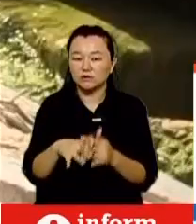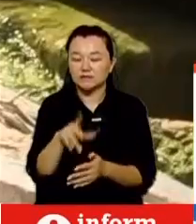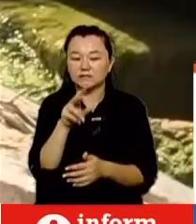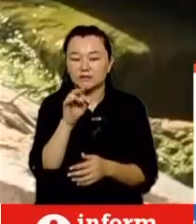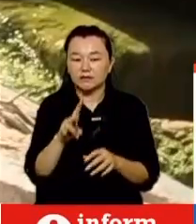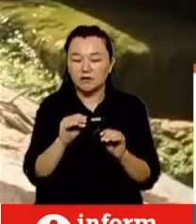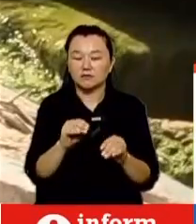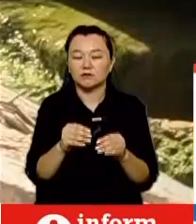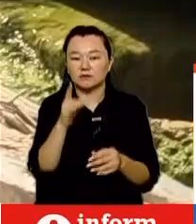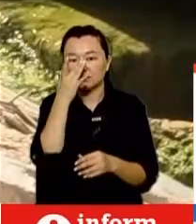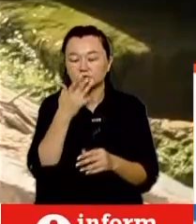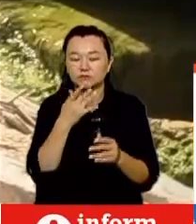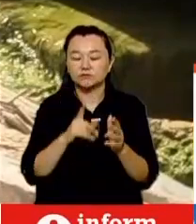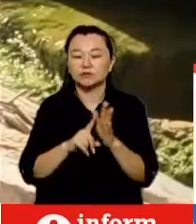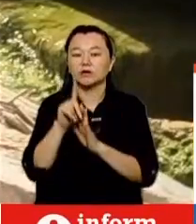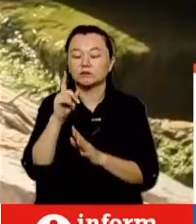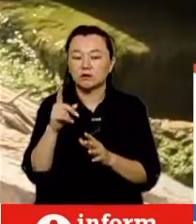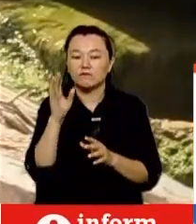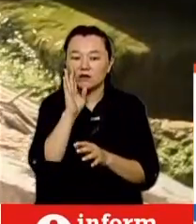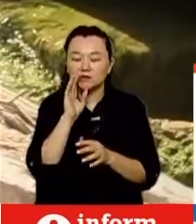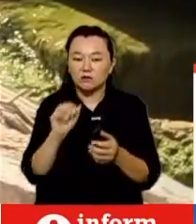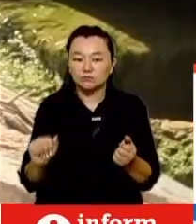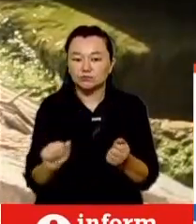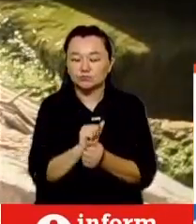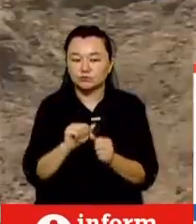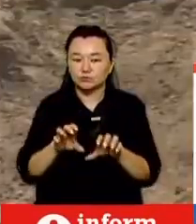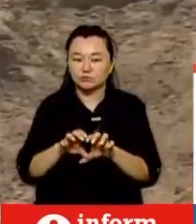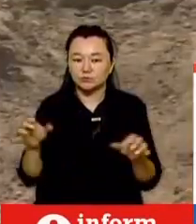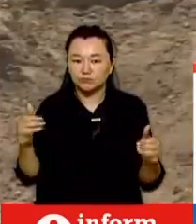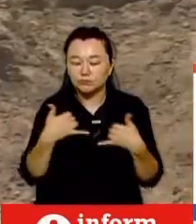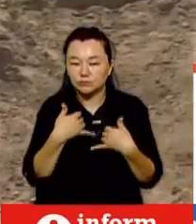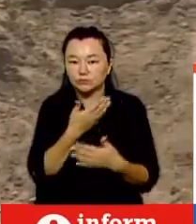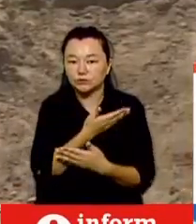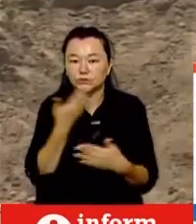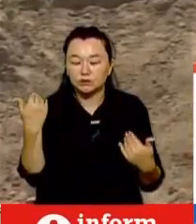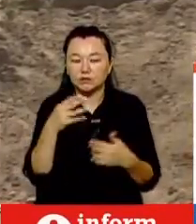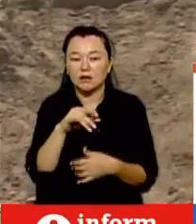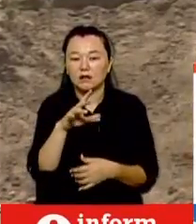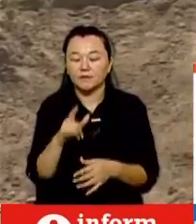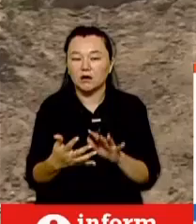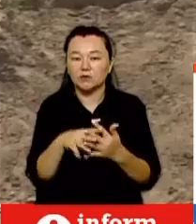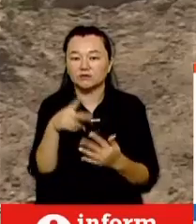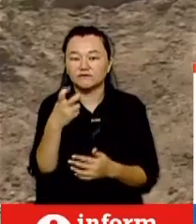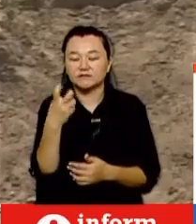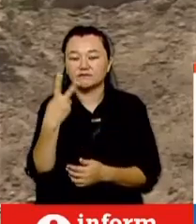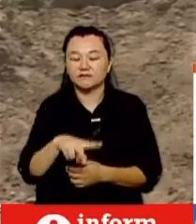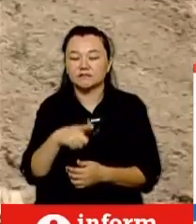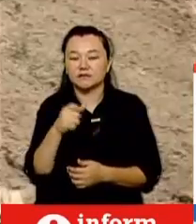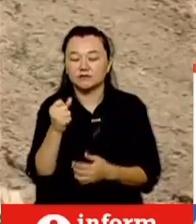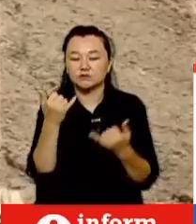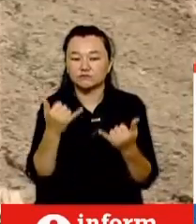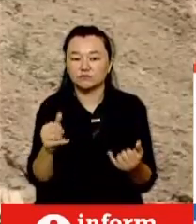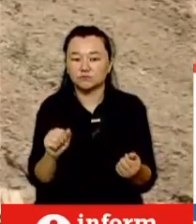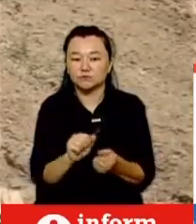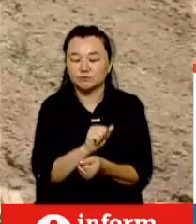басында көп көткен каналдарды күзетіп күн өткізуде. Бір ғана Талапты ауылына қарасты 220 гектар алқап қазір